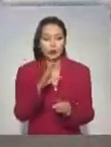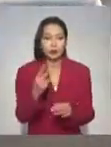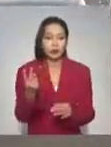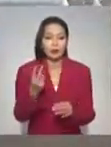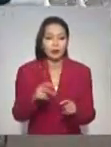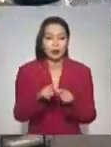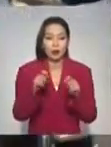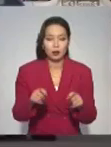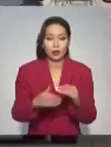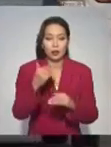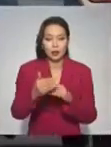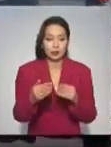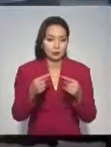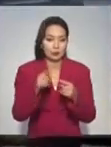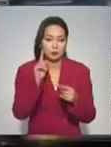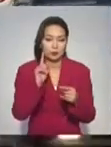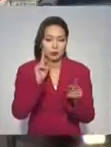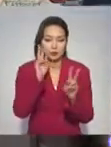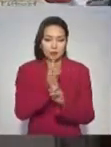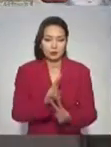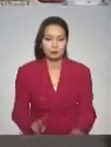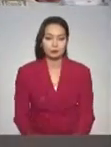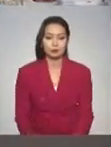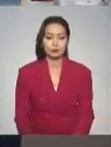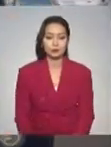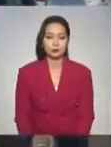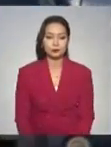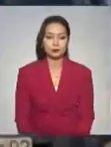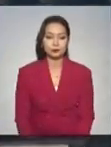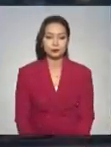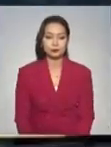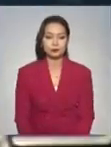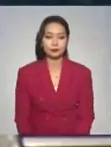әзірге нақты белгісіз. Сүндет Оралбеков, Нұржан Махмутов, Астана Таймс.